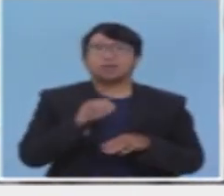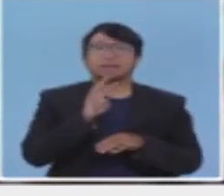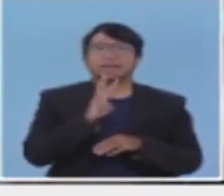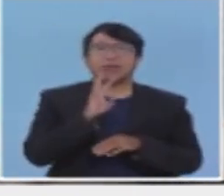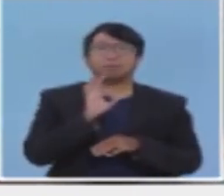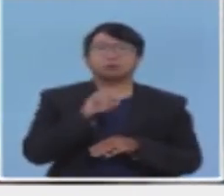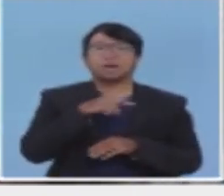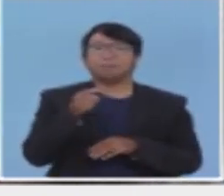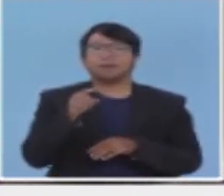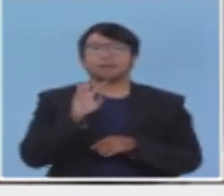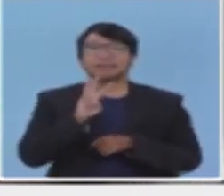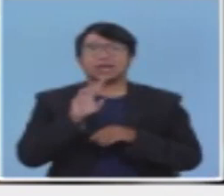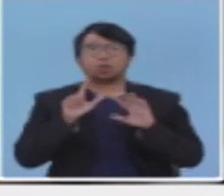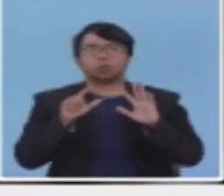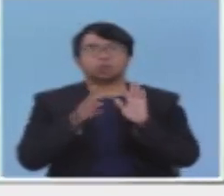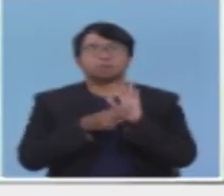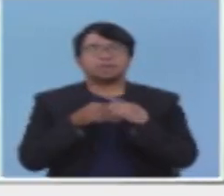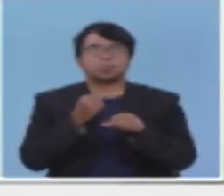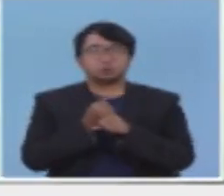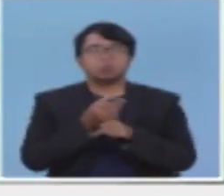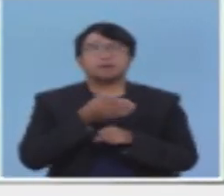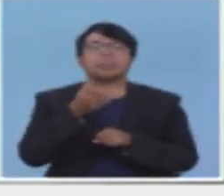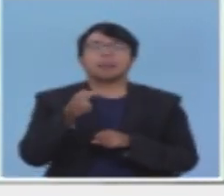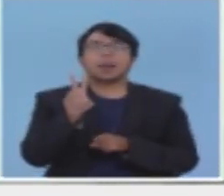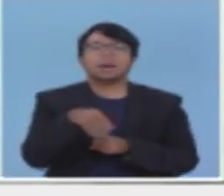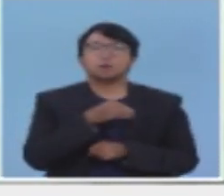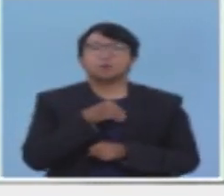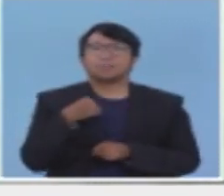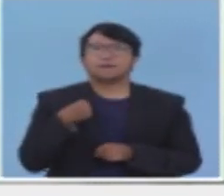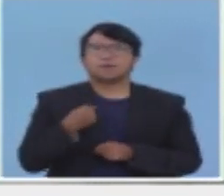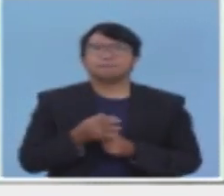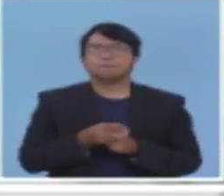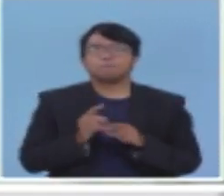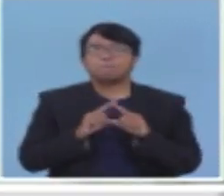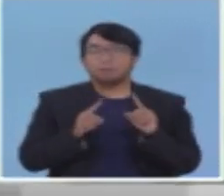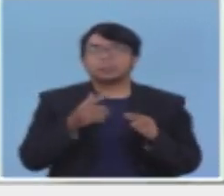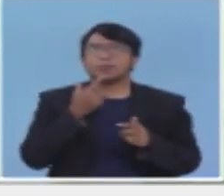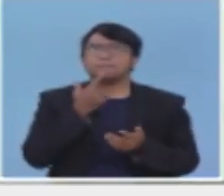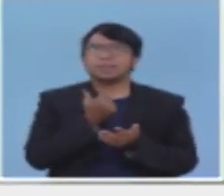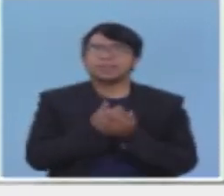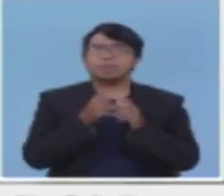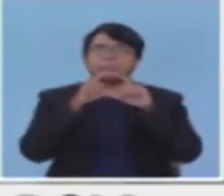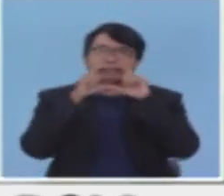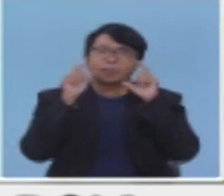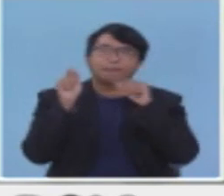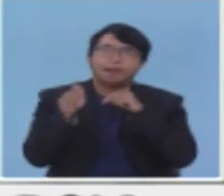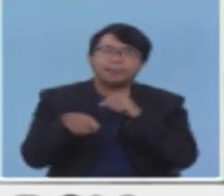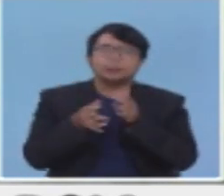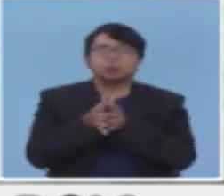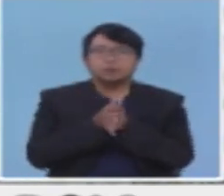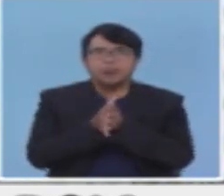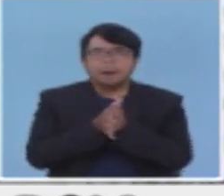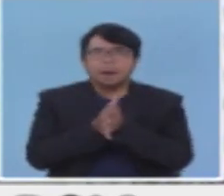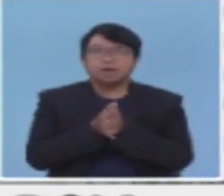kunjungan, tapi tetap menggunakan masker dengan cuci tangan dan tindakan physical distancing yang